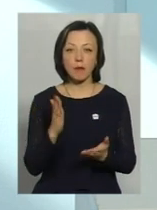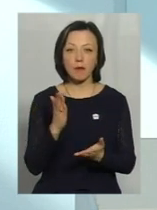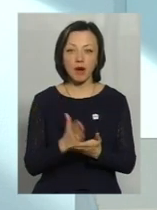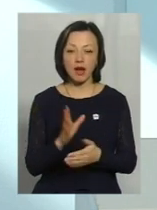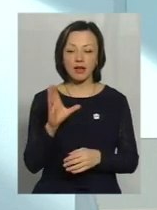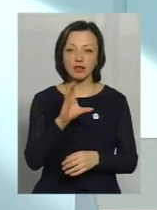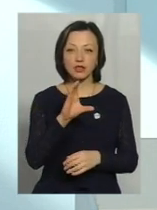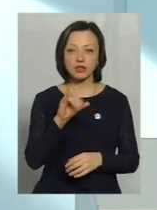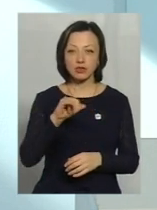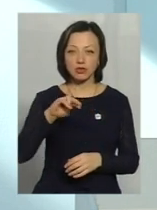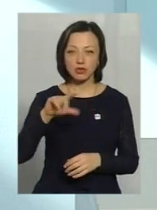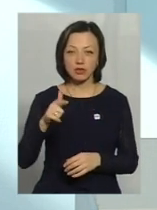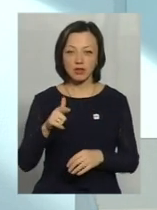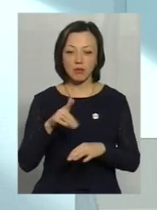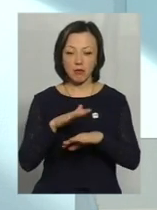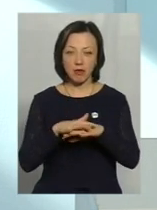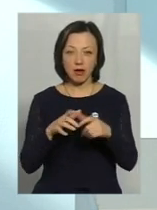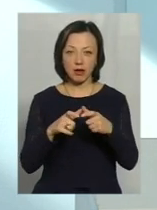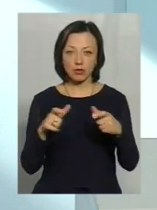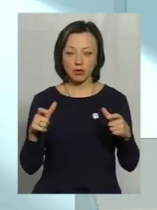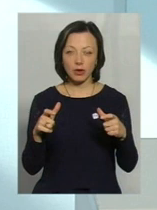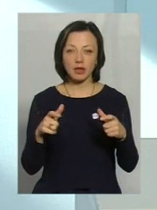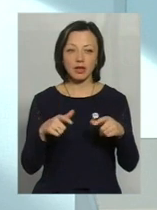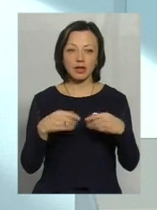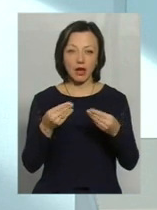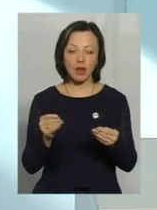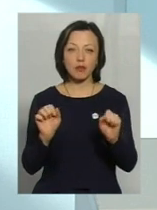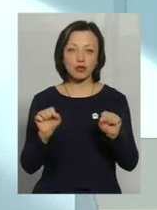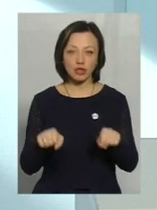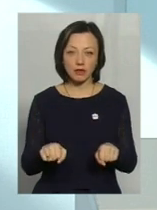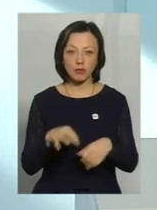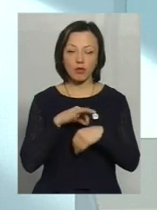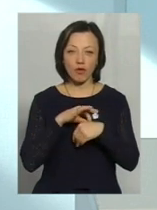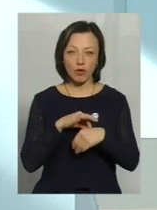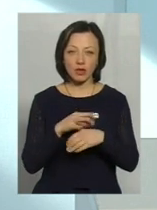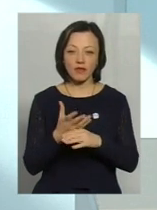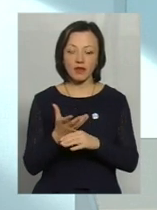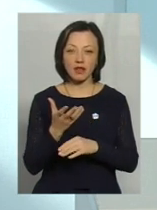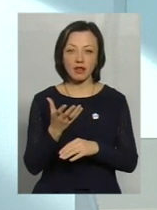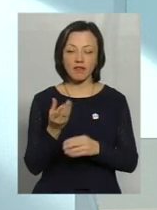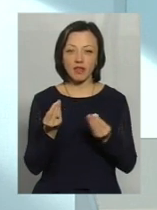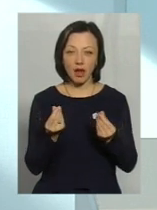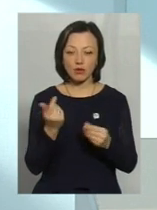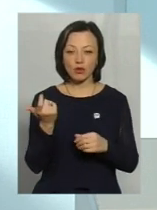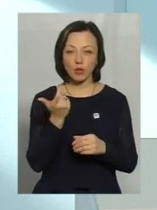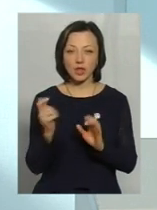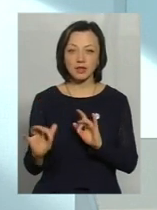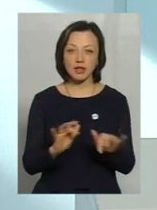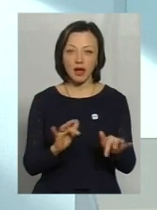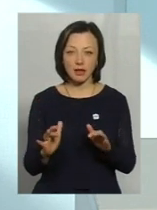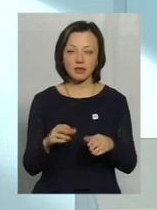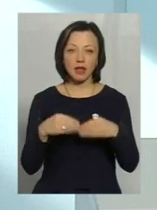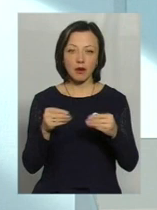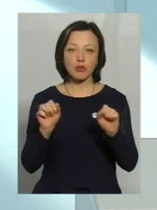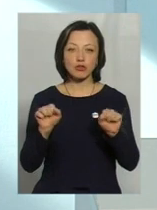в січні місяці рахунок банку, який сьогодні дає можливість проводити фінансову господарську діяльність, який